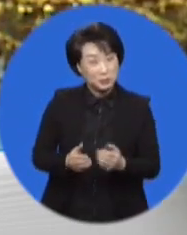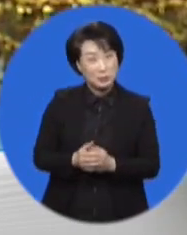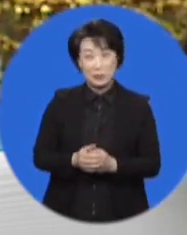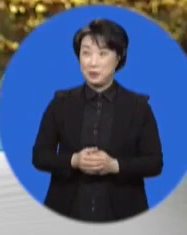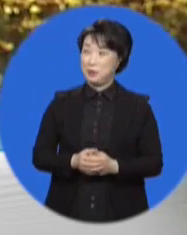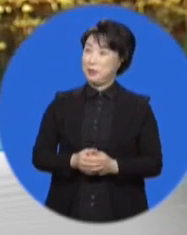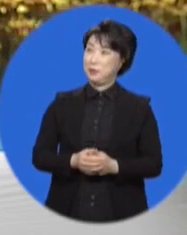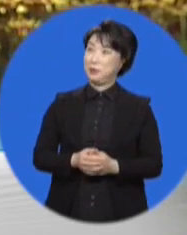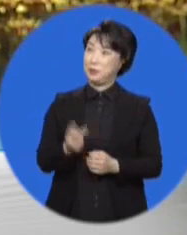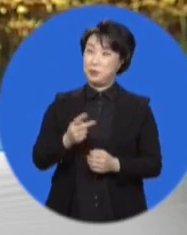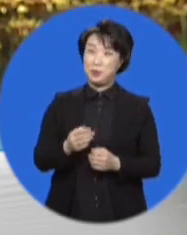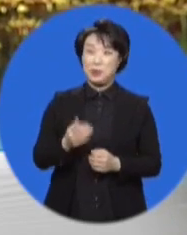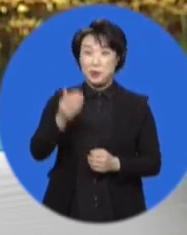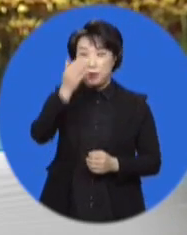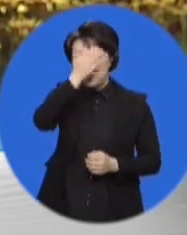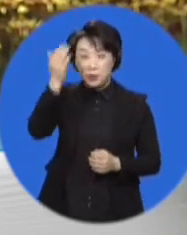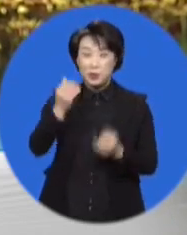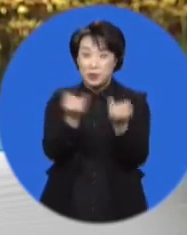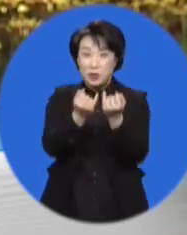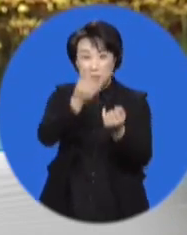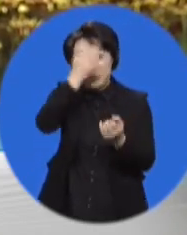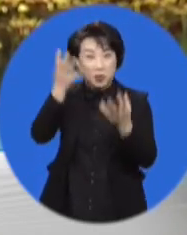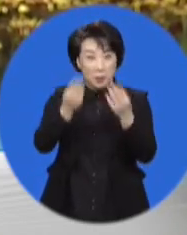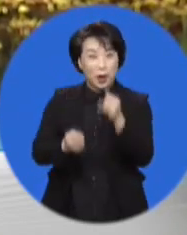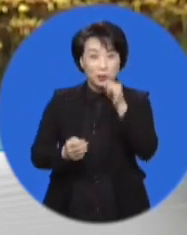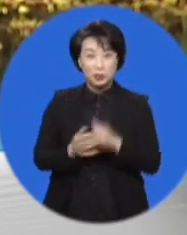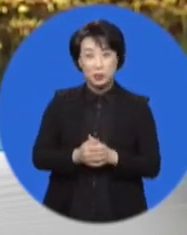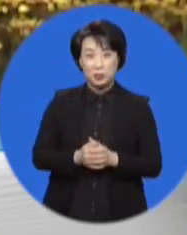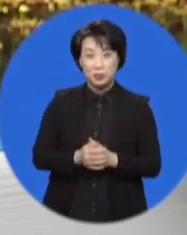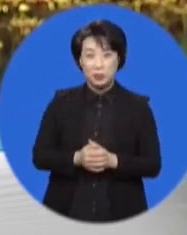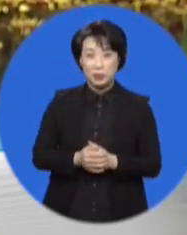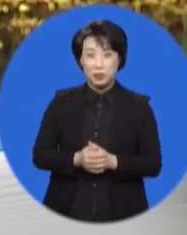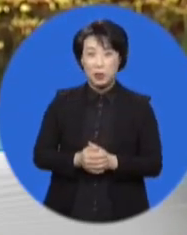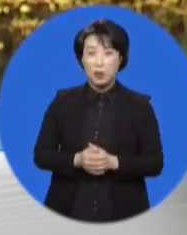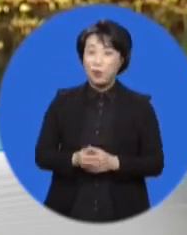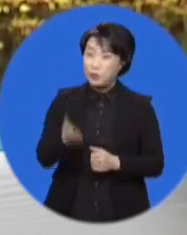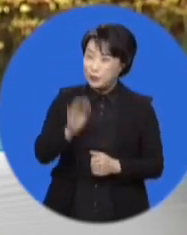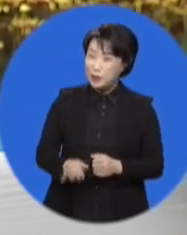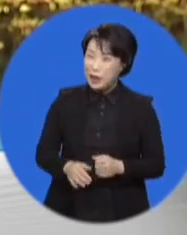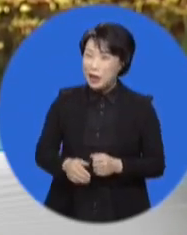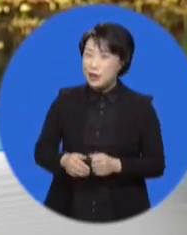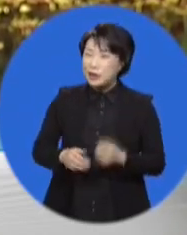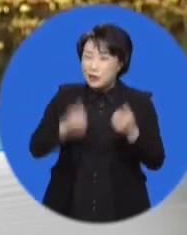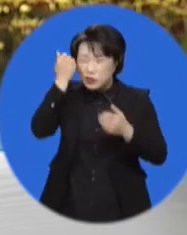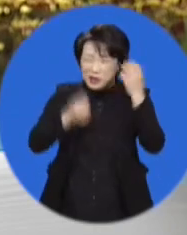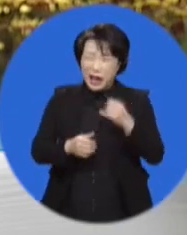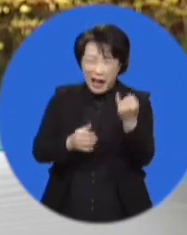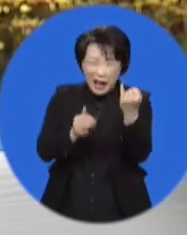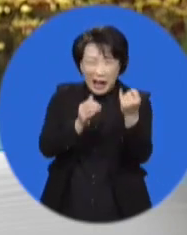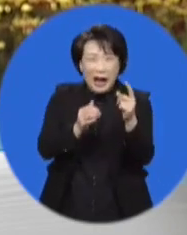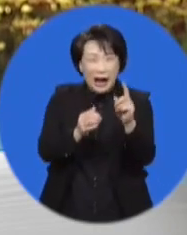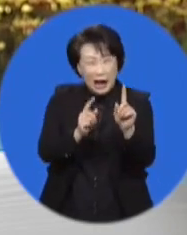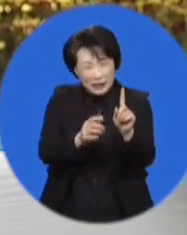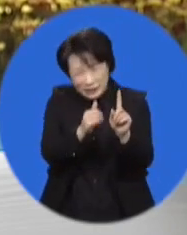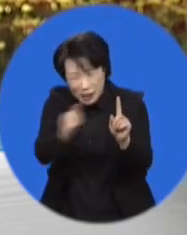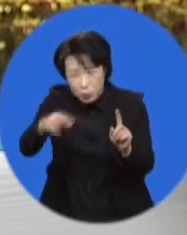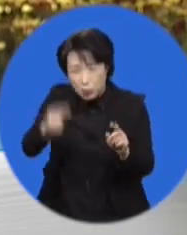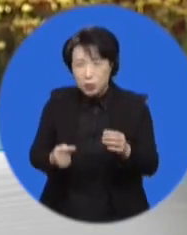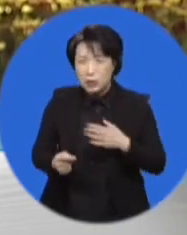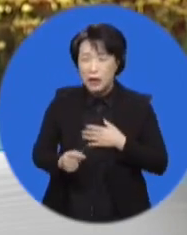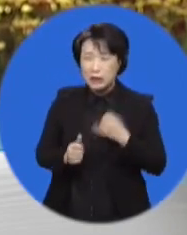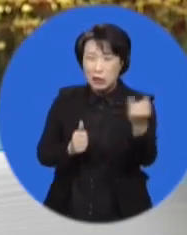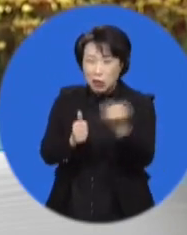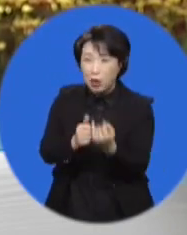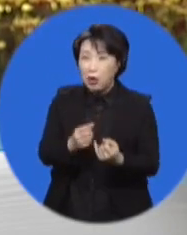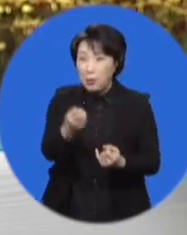참 청년이 여자 청년들이 많이 있었어요. 근데 한 사람도 다 보고 살려고 한